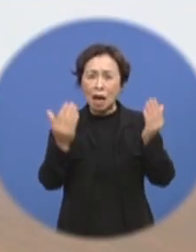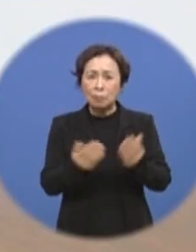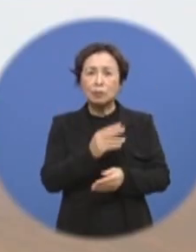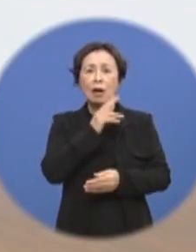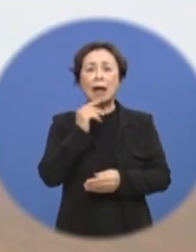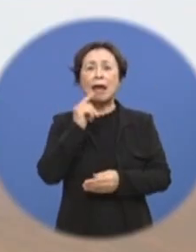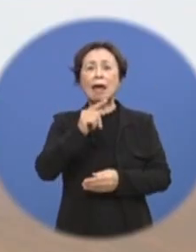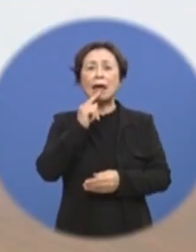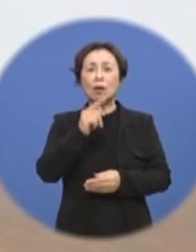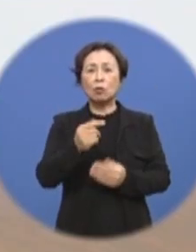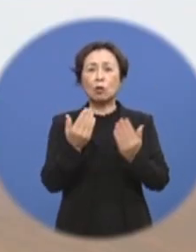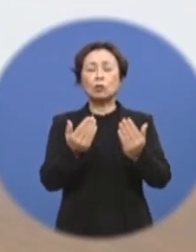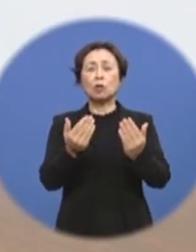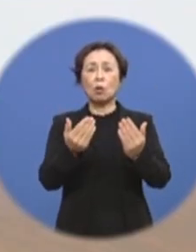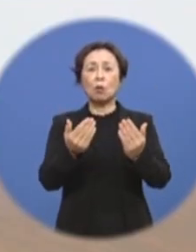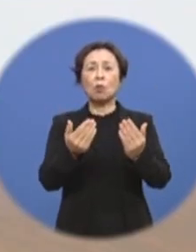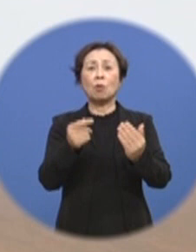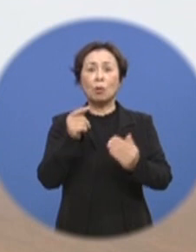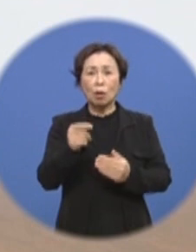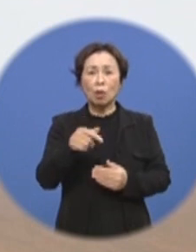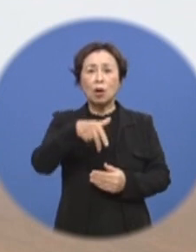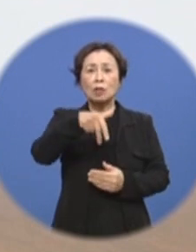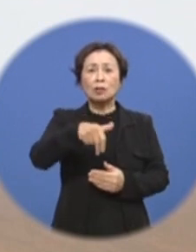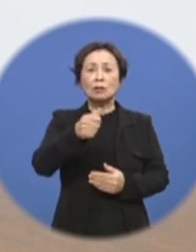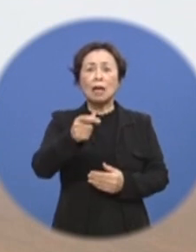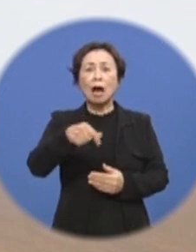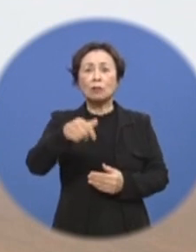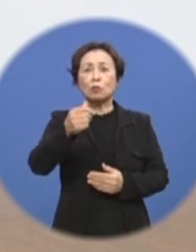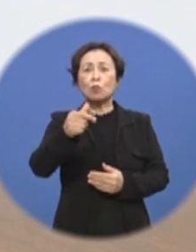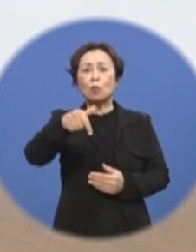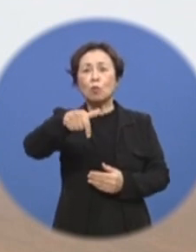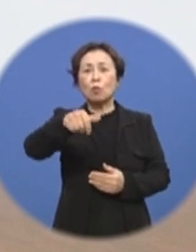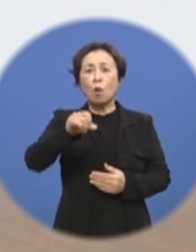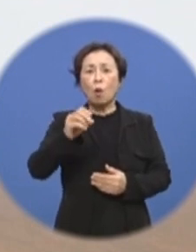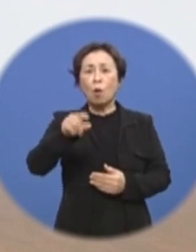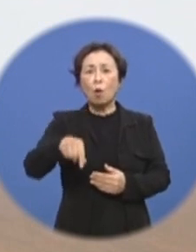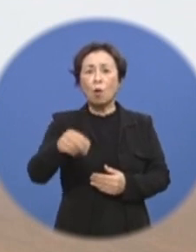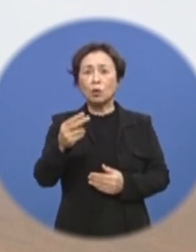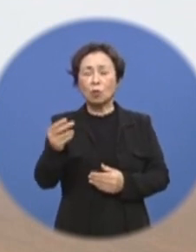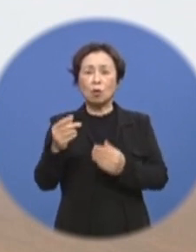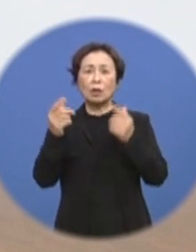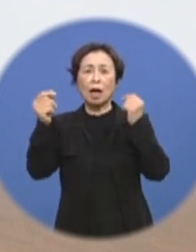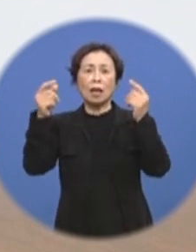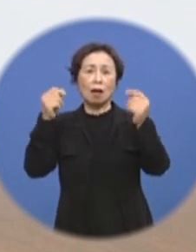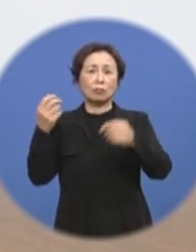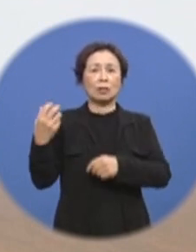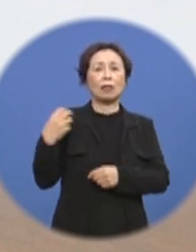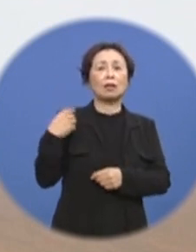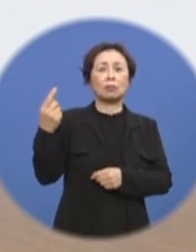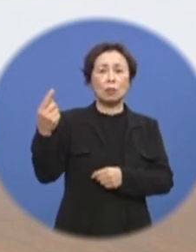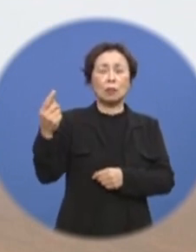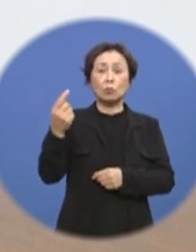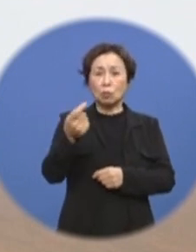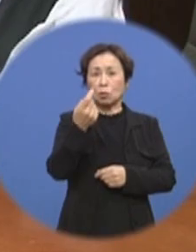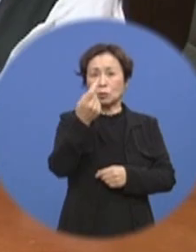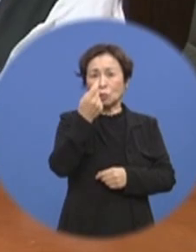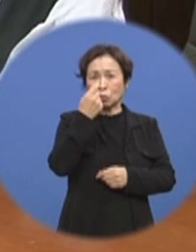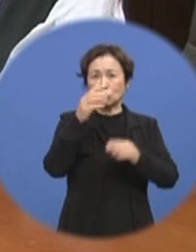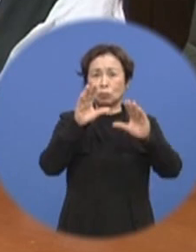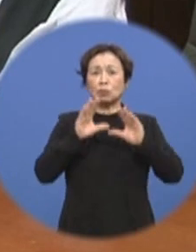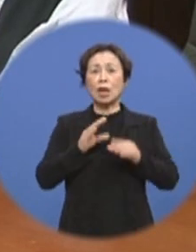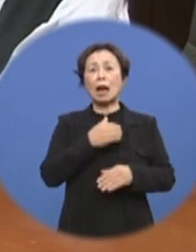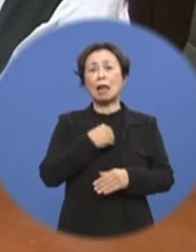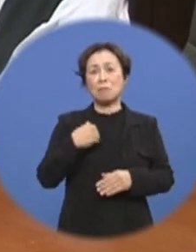をスタンフォード大学がやってくれるそれを受けることができますよはい